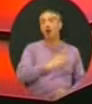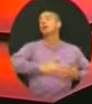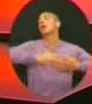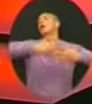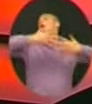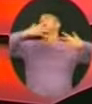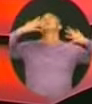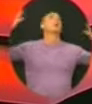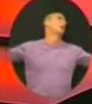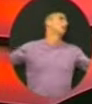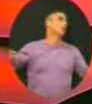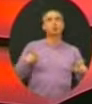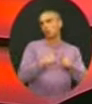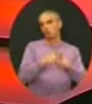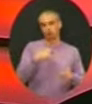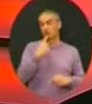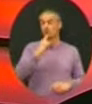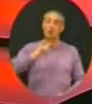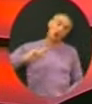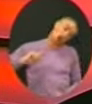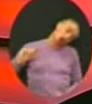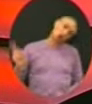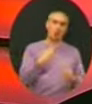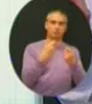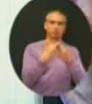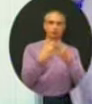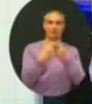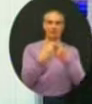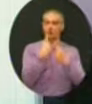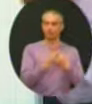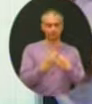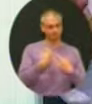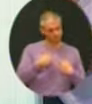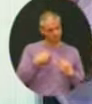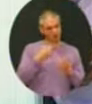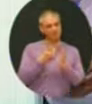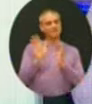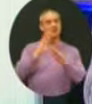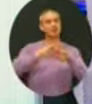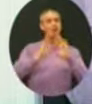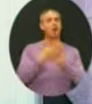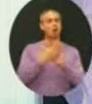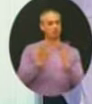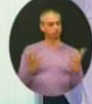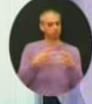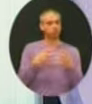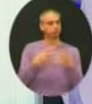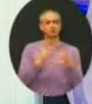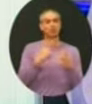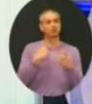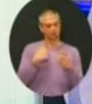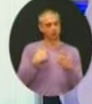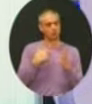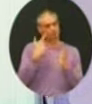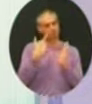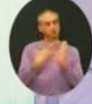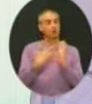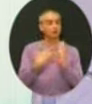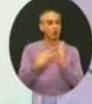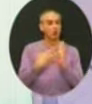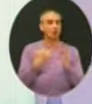ענק, כמו שאני אומר שכל השותפים בגוש אומרים, אנחנו מבטרים על הכל, אנחנו לא נדחה זאת, אנחנו נבדוק זאת.